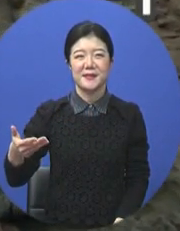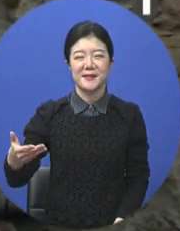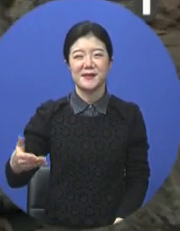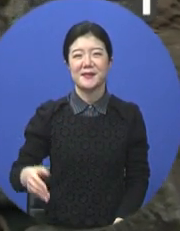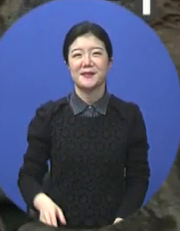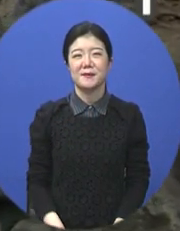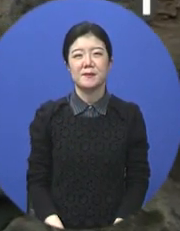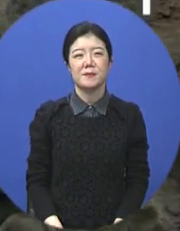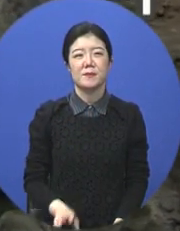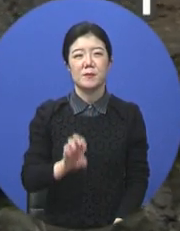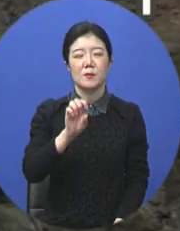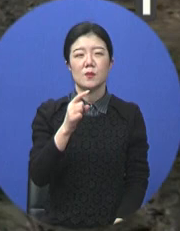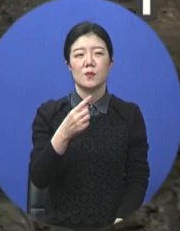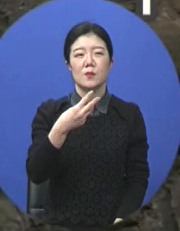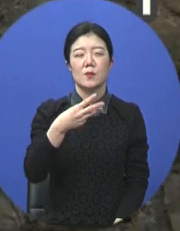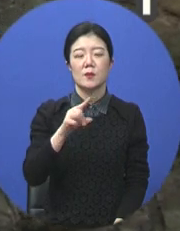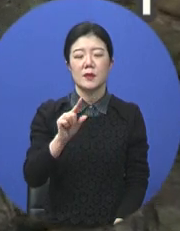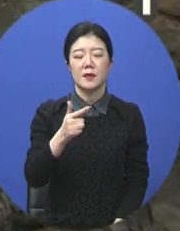으